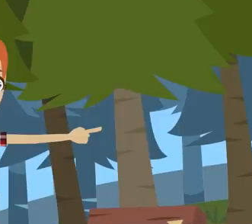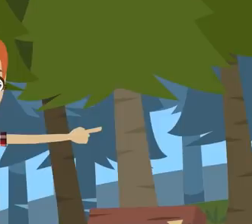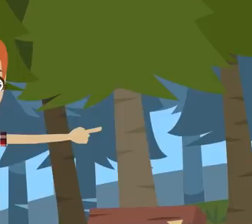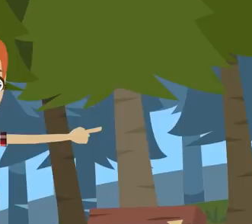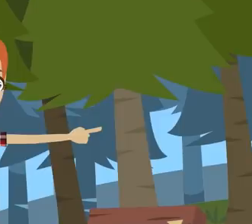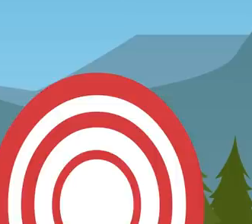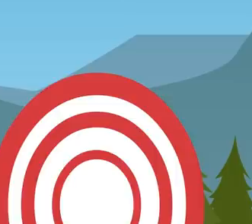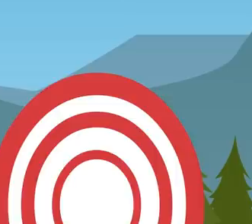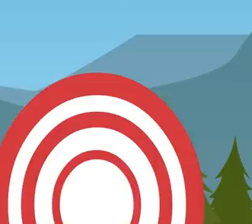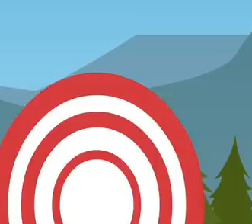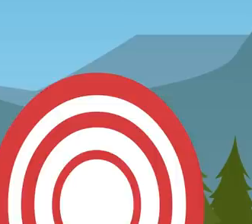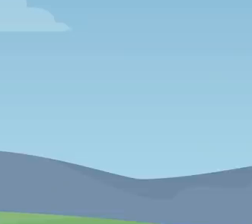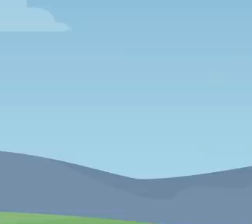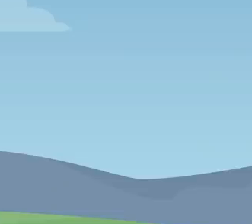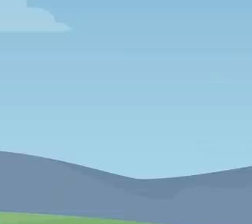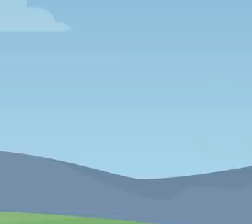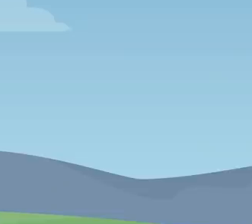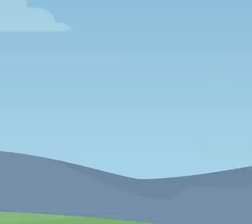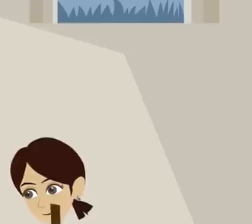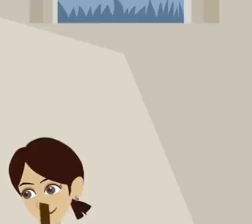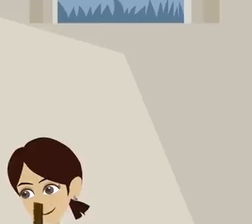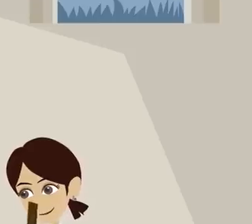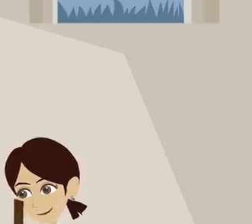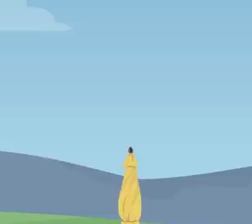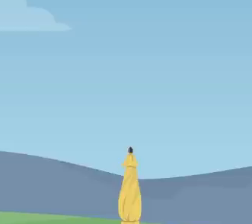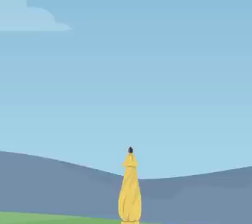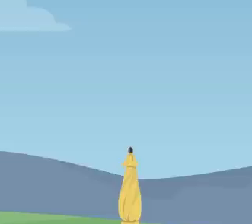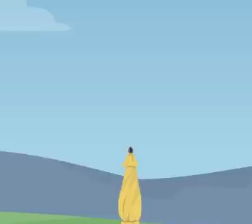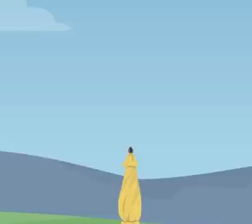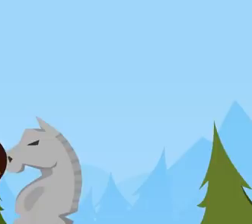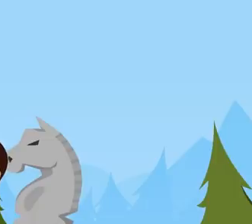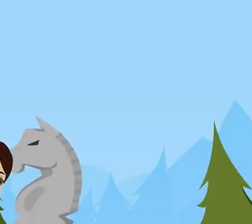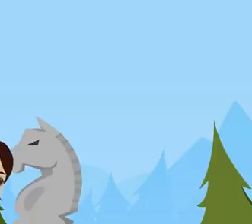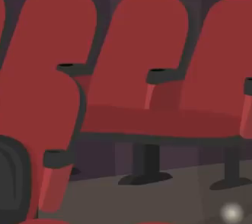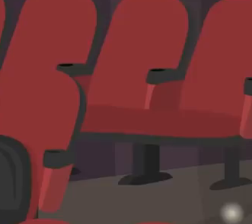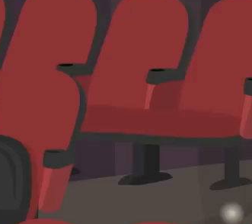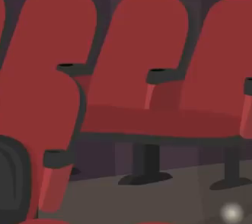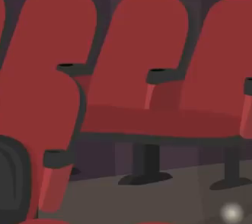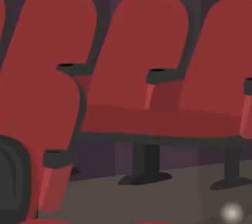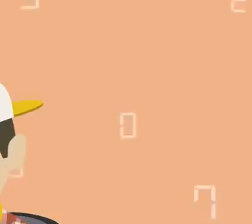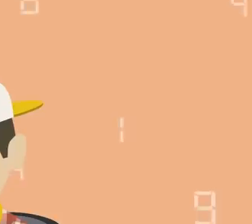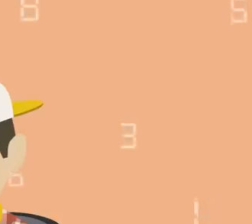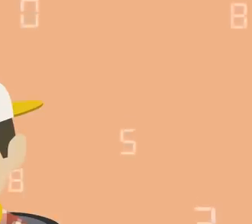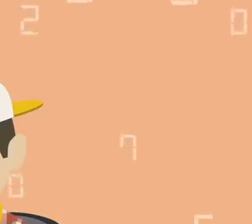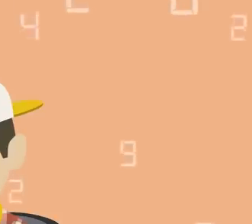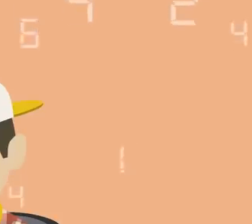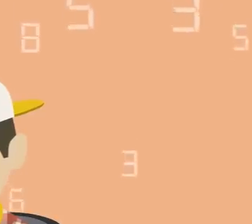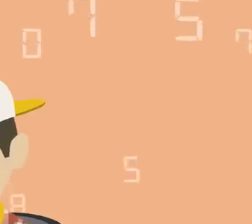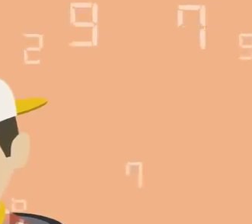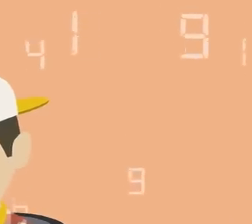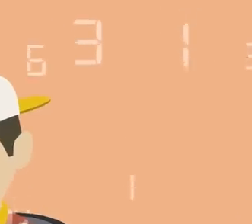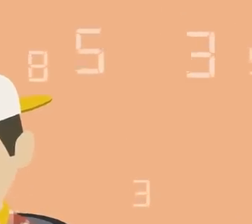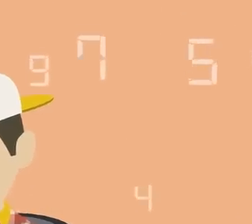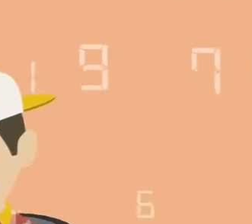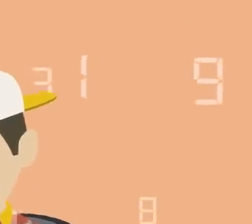aquapark, trekking, okçuluk, at biniciliği, ebru, piknik, heykel, sinema ve robotik kodlama gibi